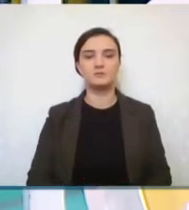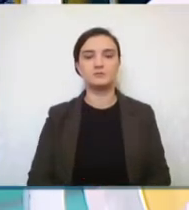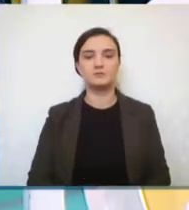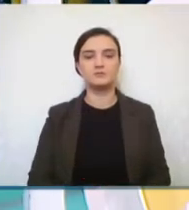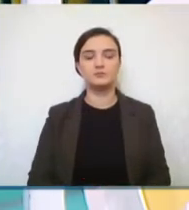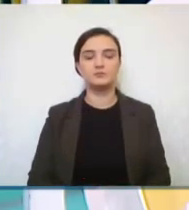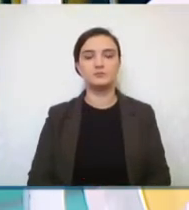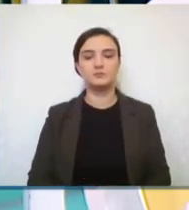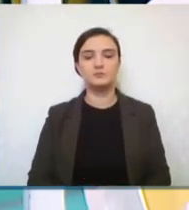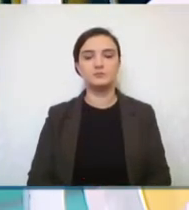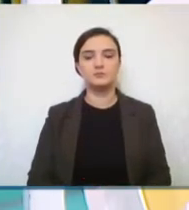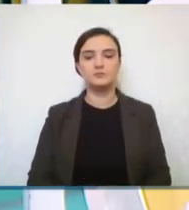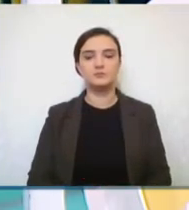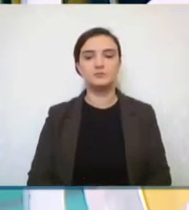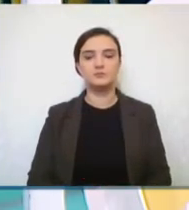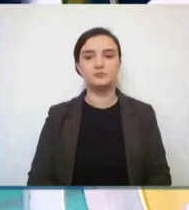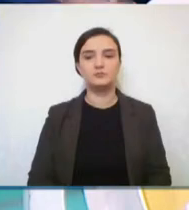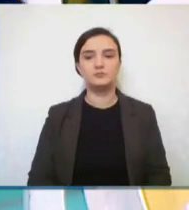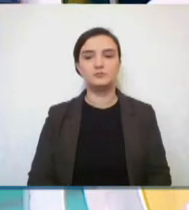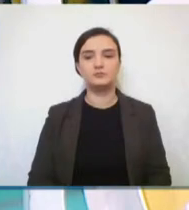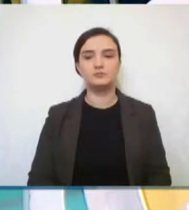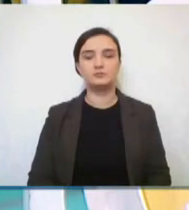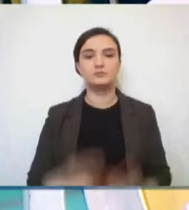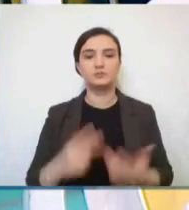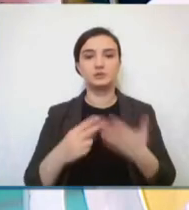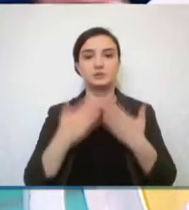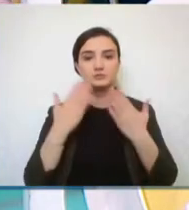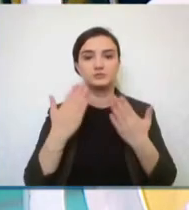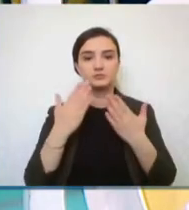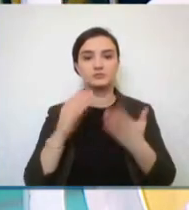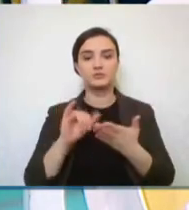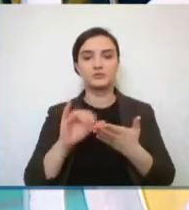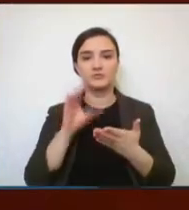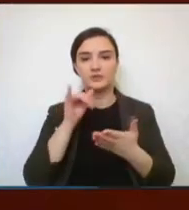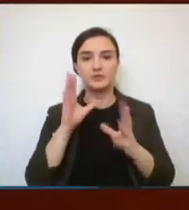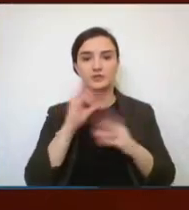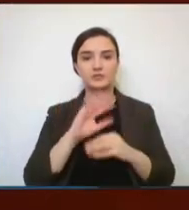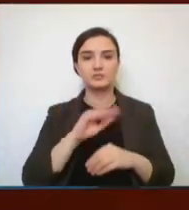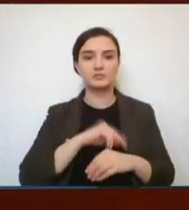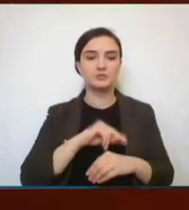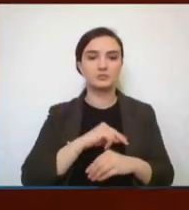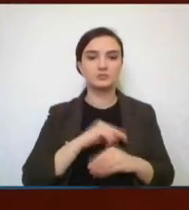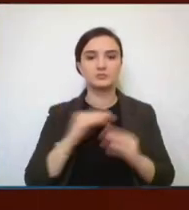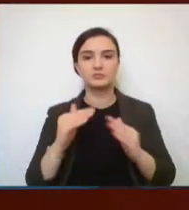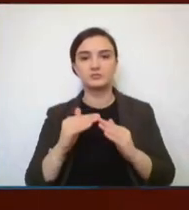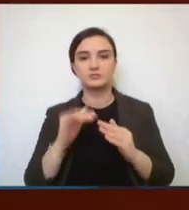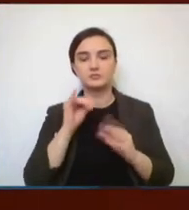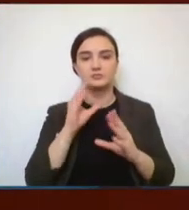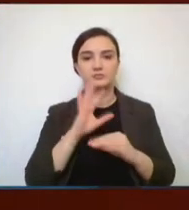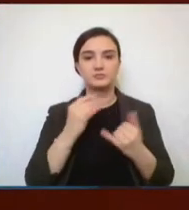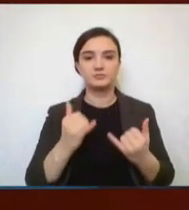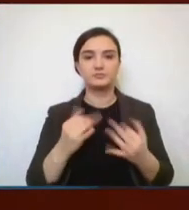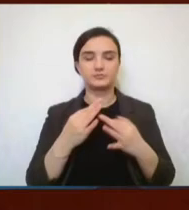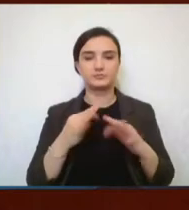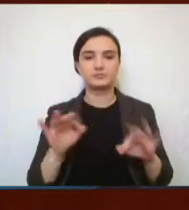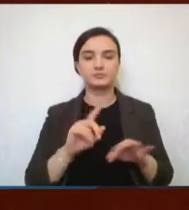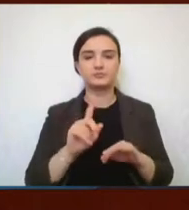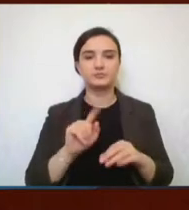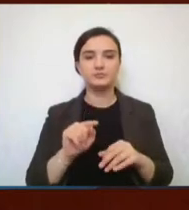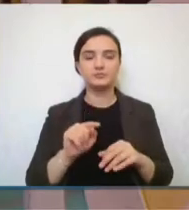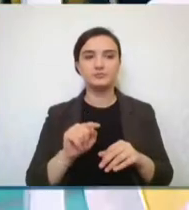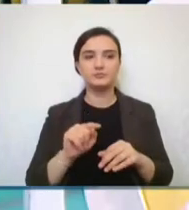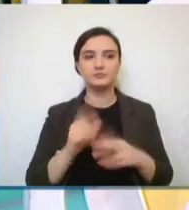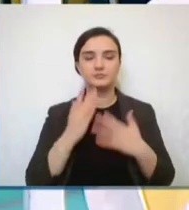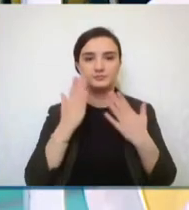აი ამდენი რაღაც ციგნი მქონდა წასაკითხი, თქვა და ვერ ვასწრებდი, იმიტომ სამსახური და სახში, ხო? ეხლა თქვა, რაღაცას კითხვა